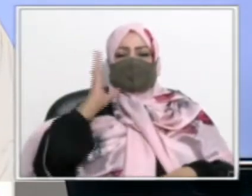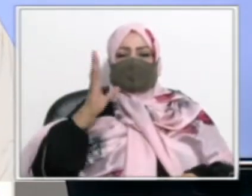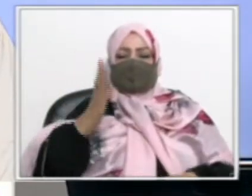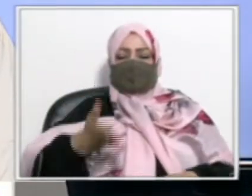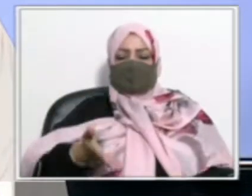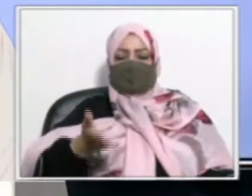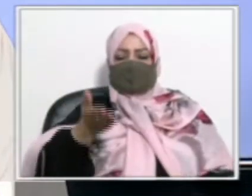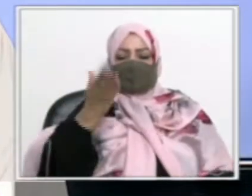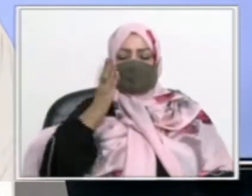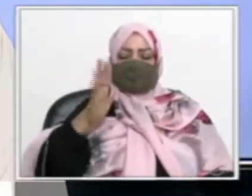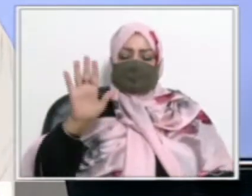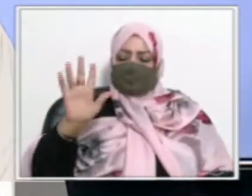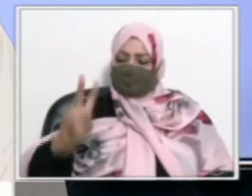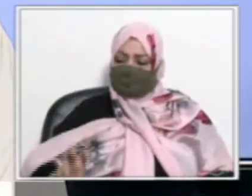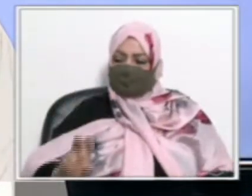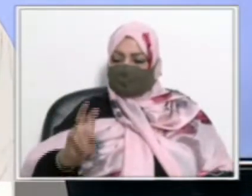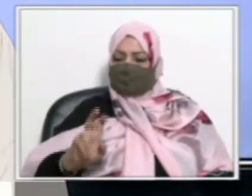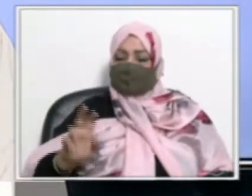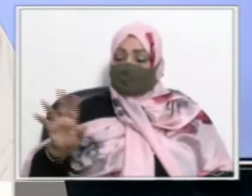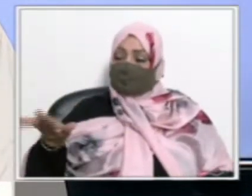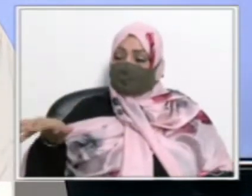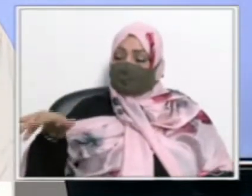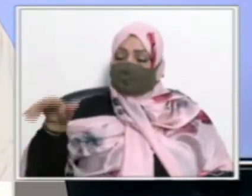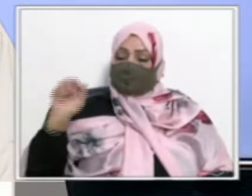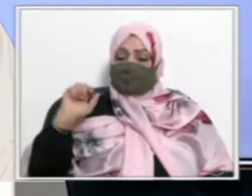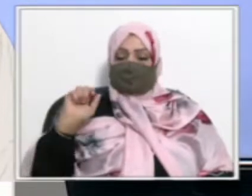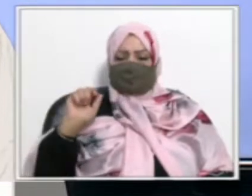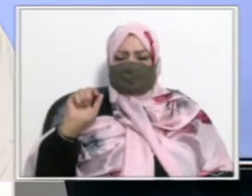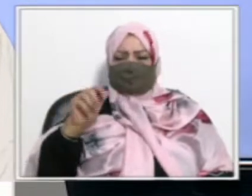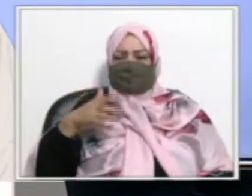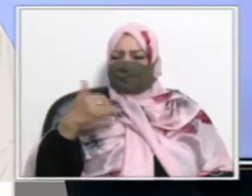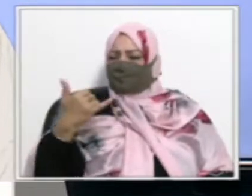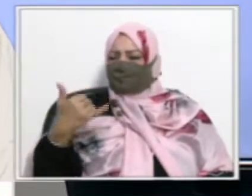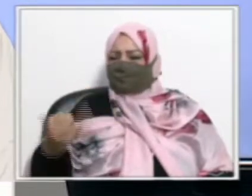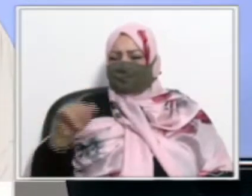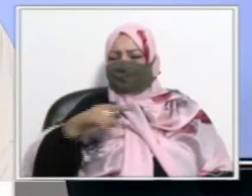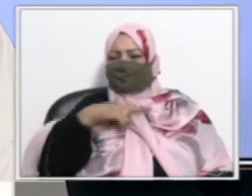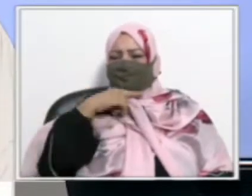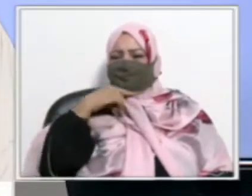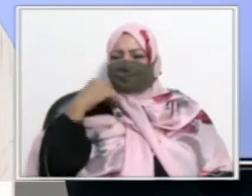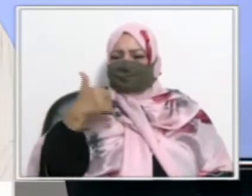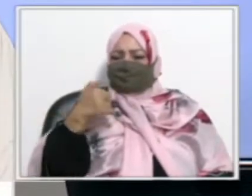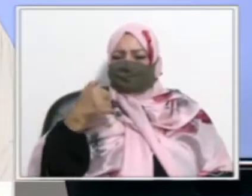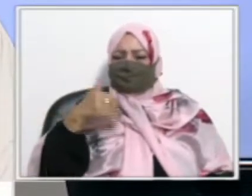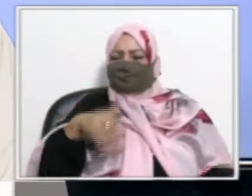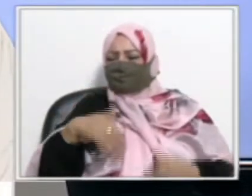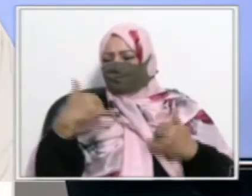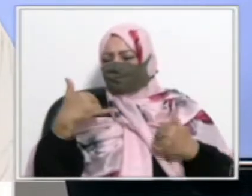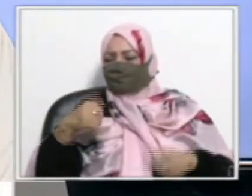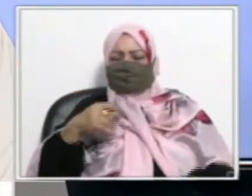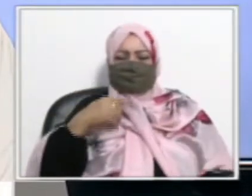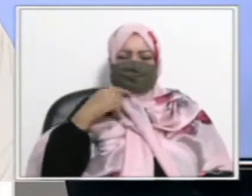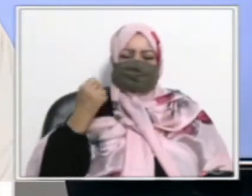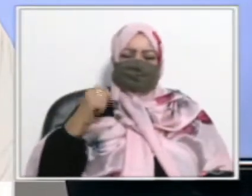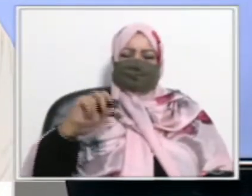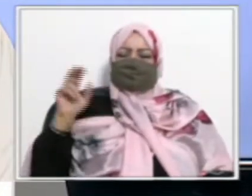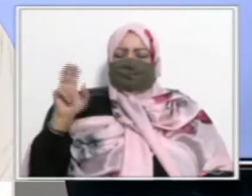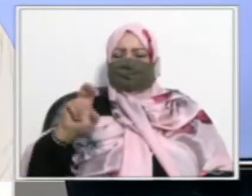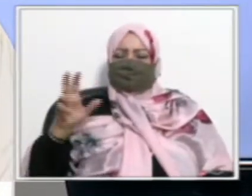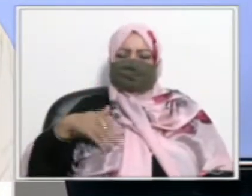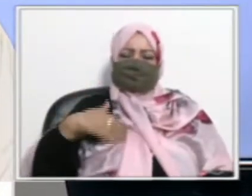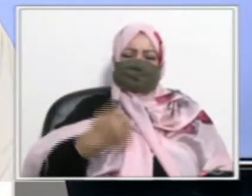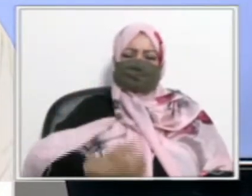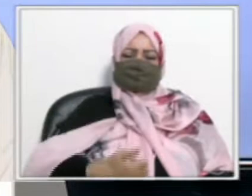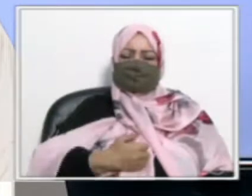الخارج ولا يضر به فإنه يدخل الحمام لا حرج في ذلك ولا يردد ألفاظ الآذان